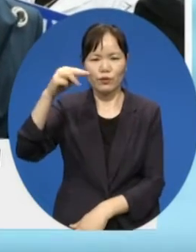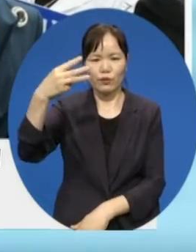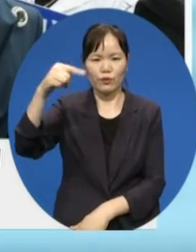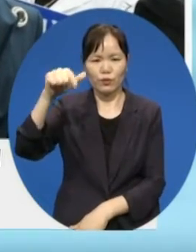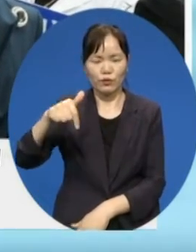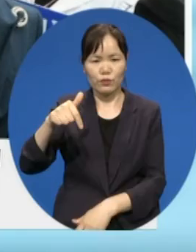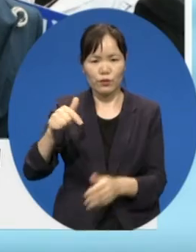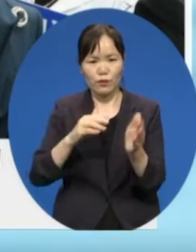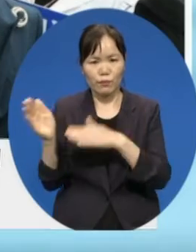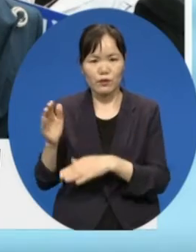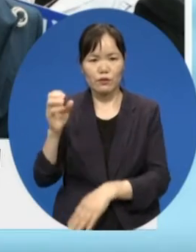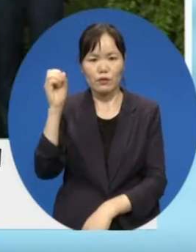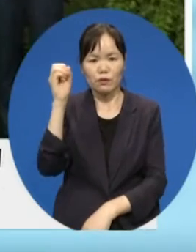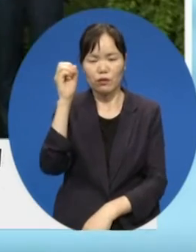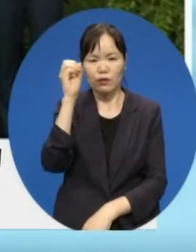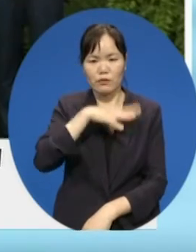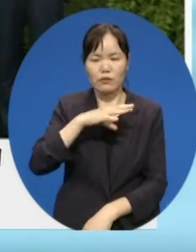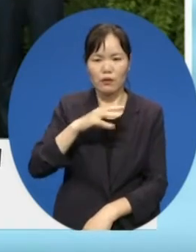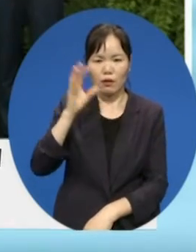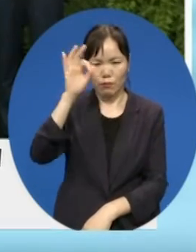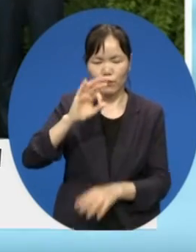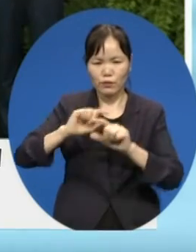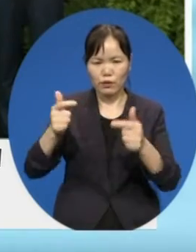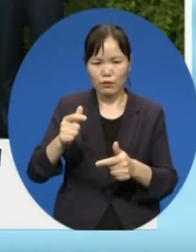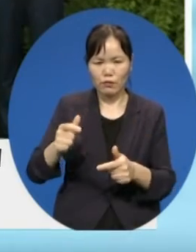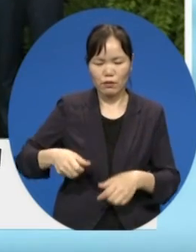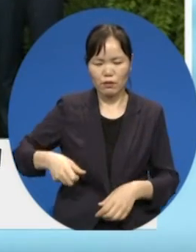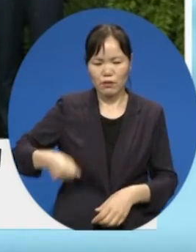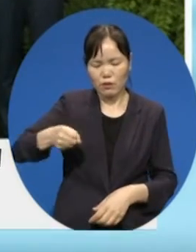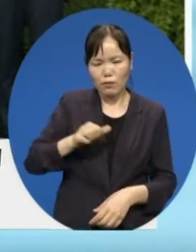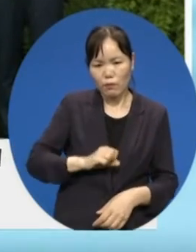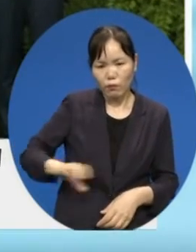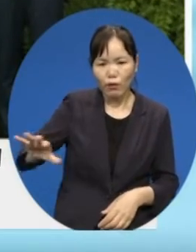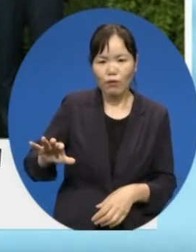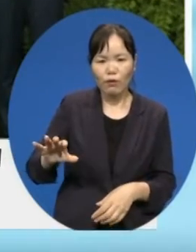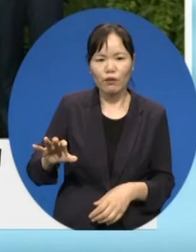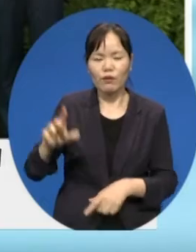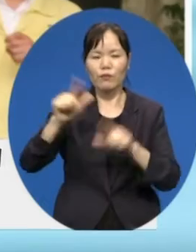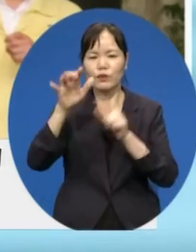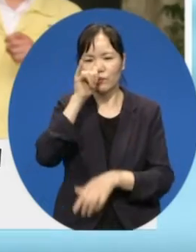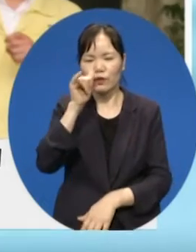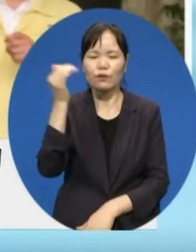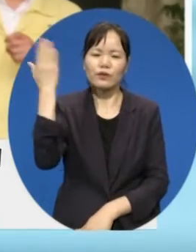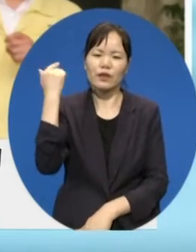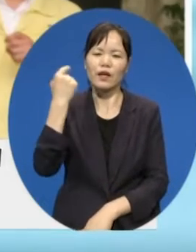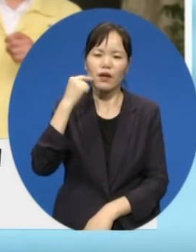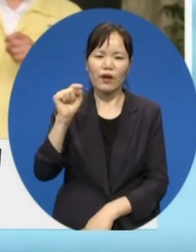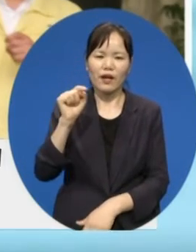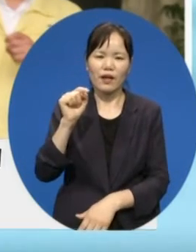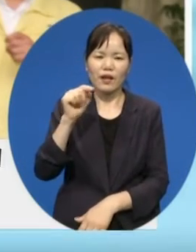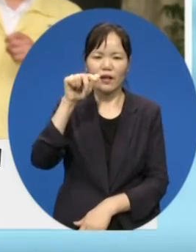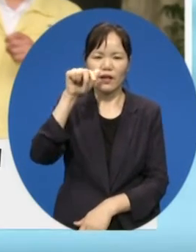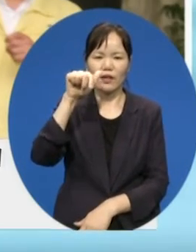보좌진한테 이렇게 보지도 않으면서 가방을 휙 하고 넘겨주는 그런 장면이 있었고, 황교안 총리가 과거에